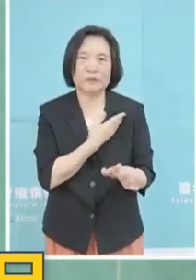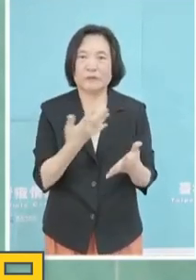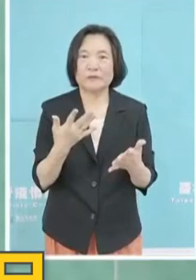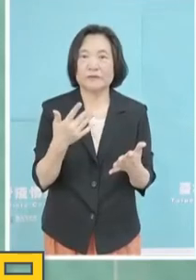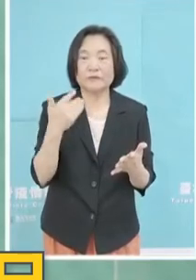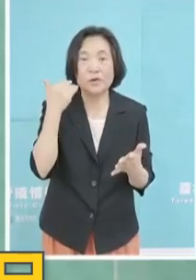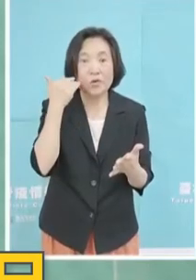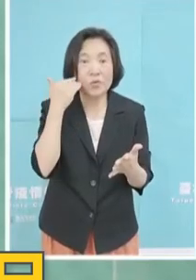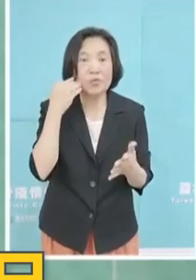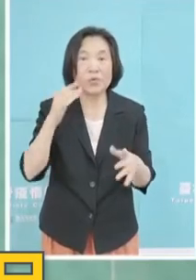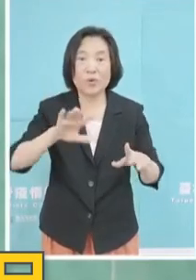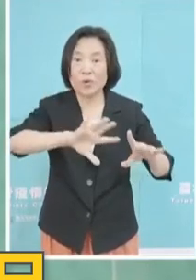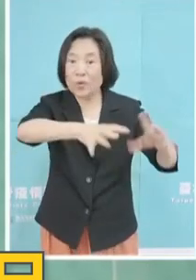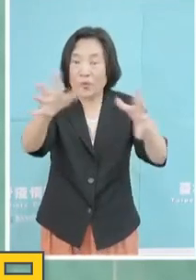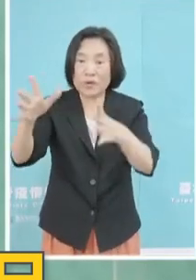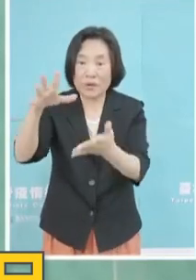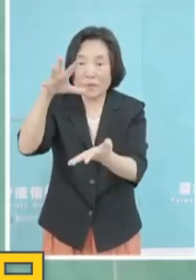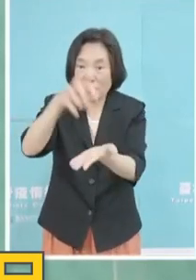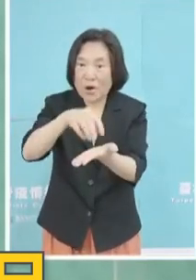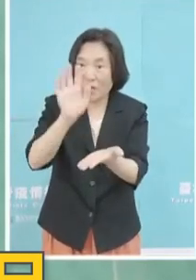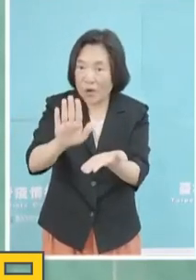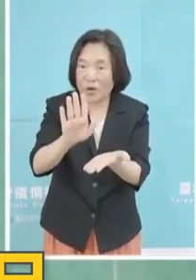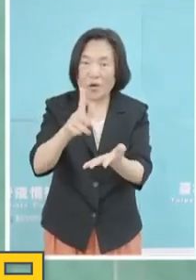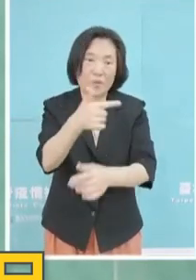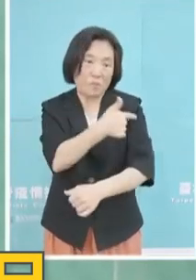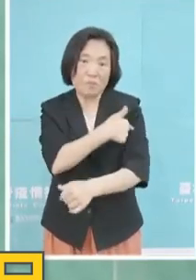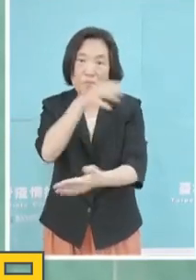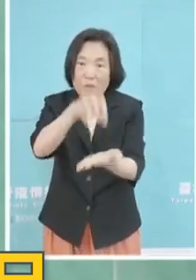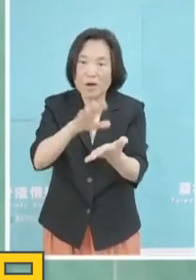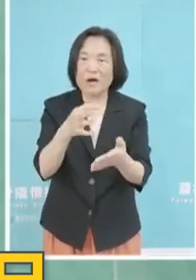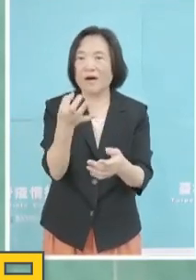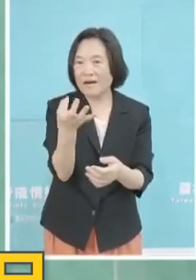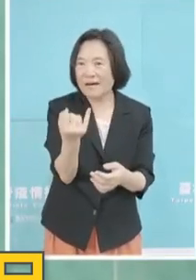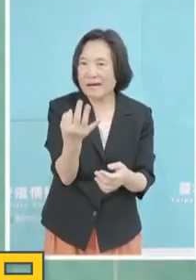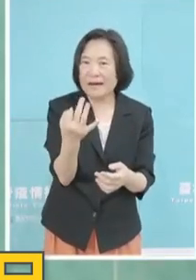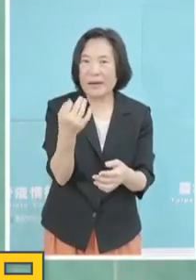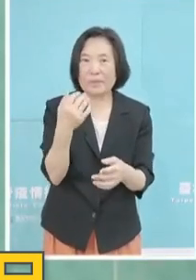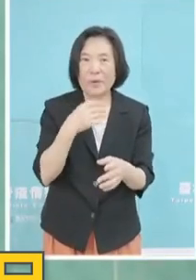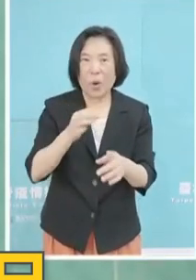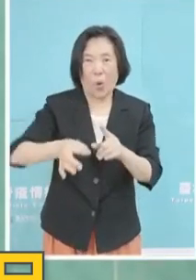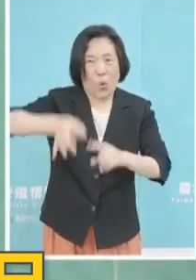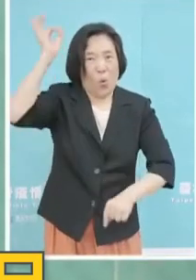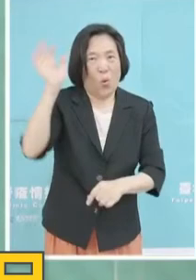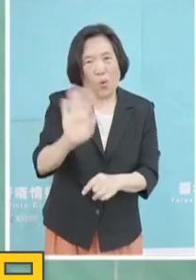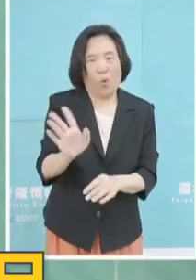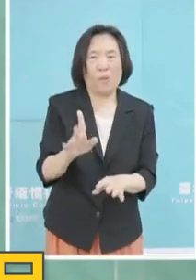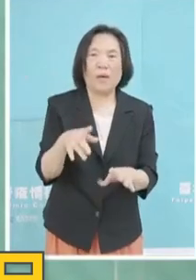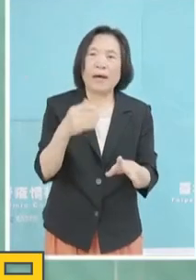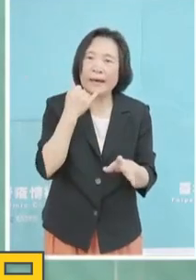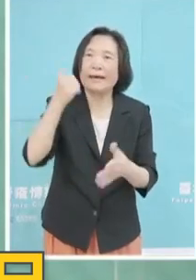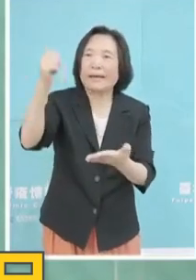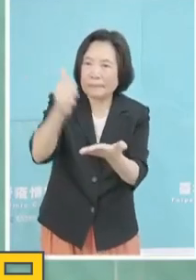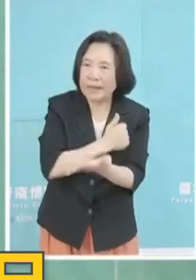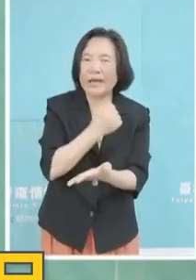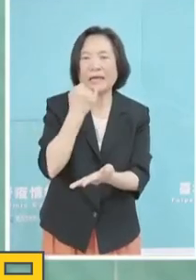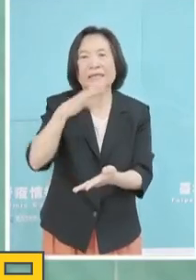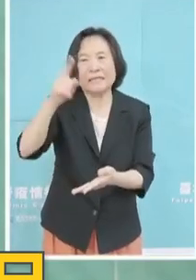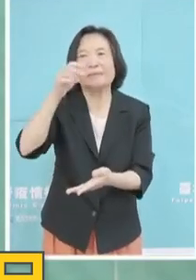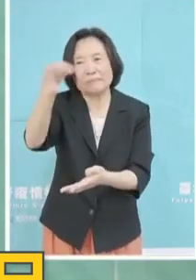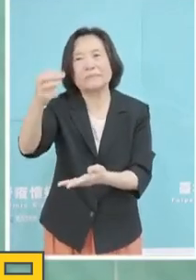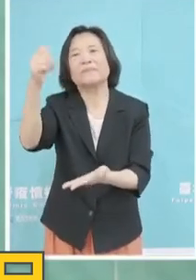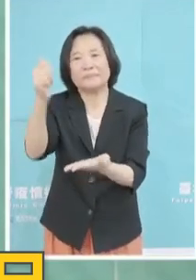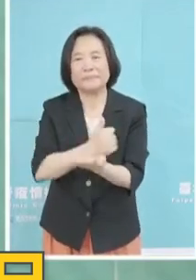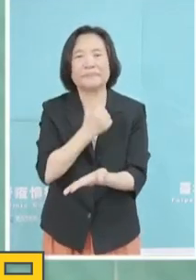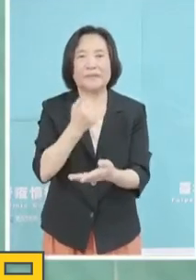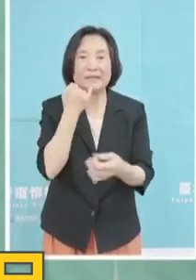是国际有认证的疫苗，我看以前有讲过，价钱不是太离谱，你知道吗？可以进来台湾就先进来，至少